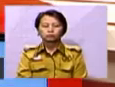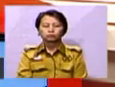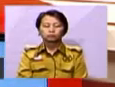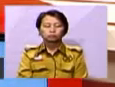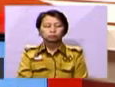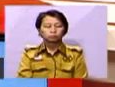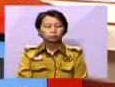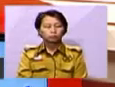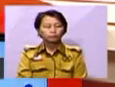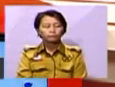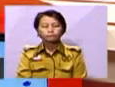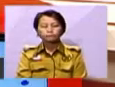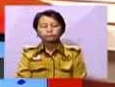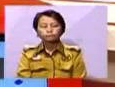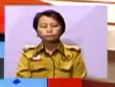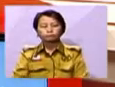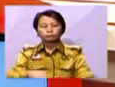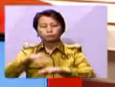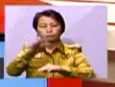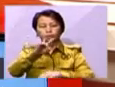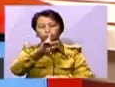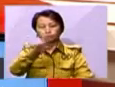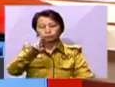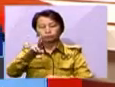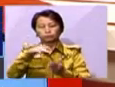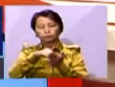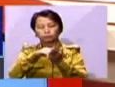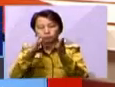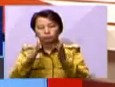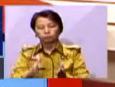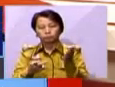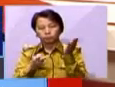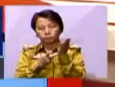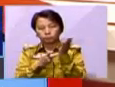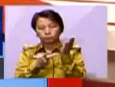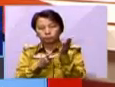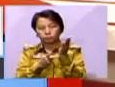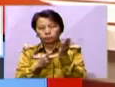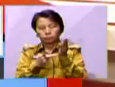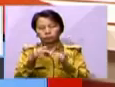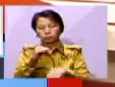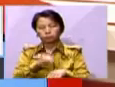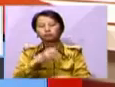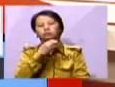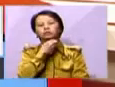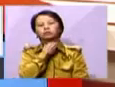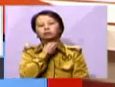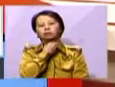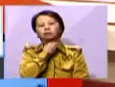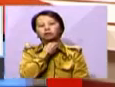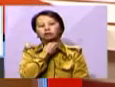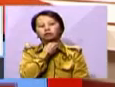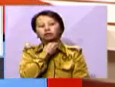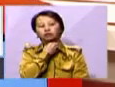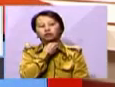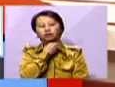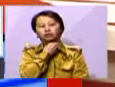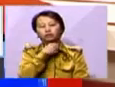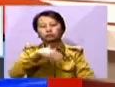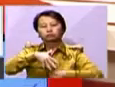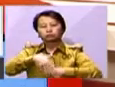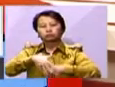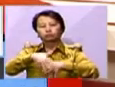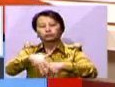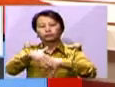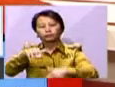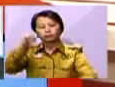Masih bersama Nasional 8. Lebih 2,000 pelajar Politeknik Unku Omar PUO Ipoh Perak memeriahkan Perarakan Merdeka